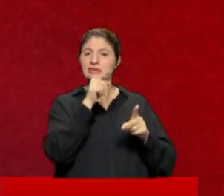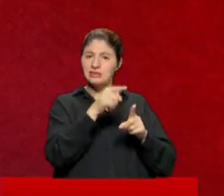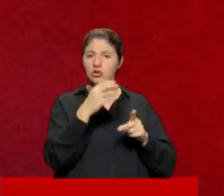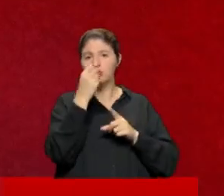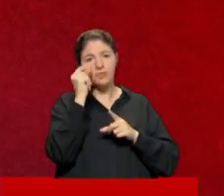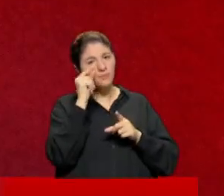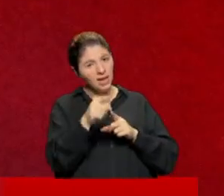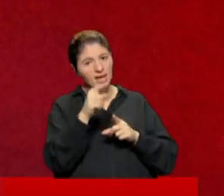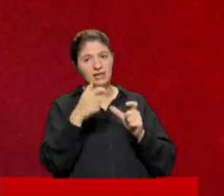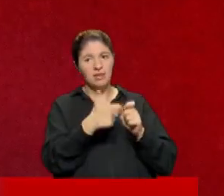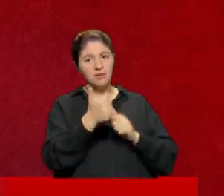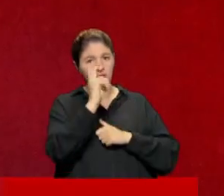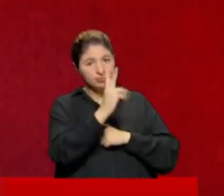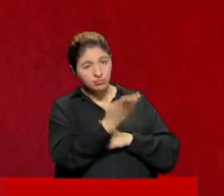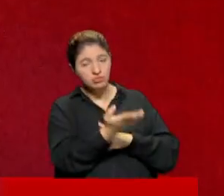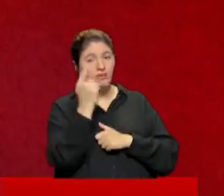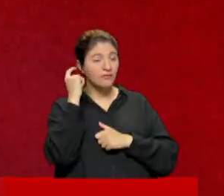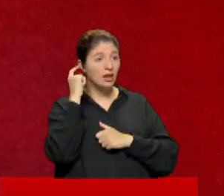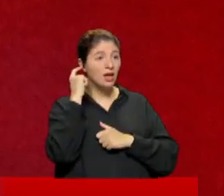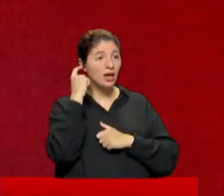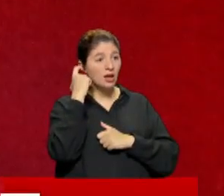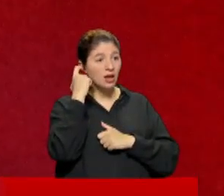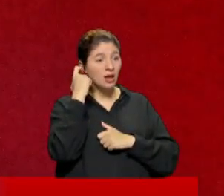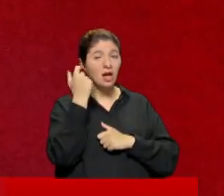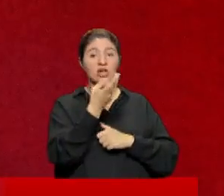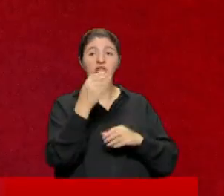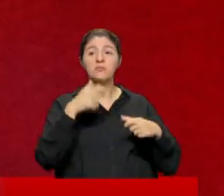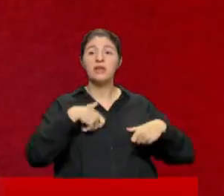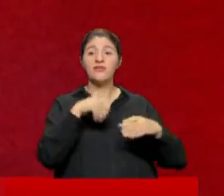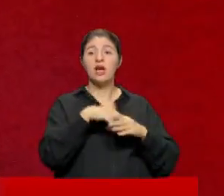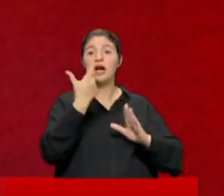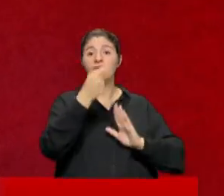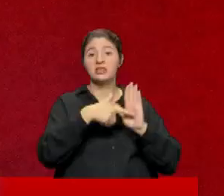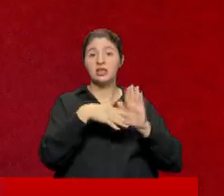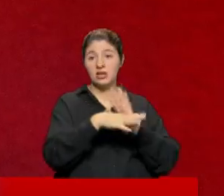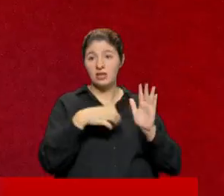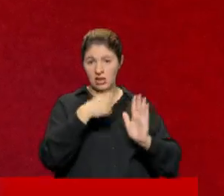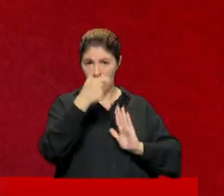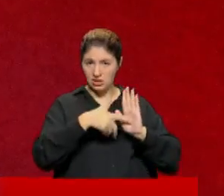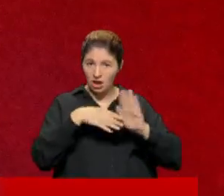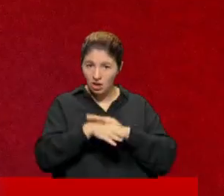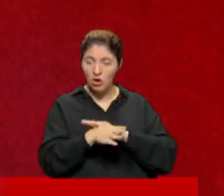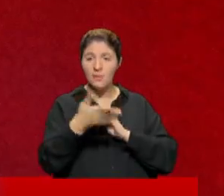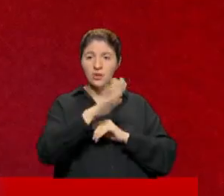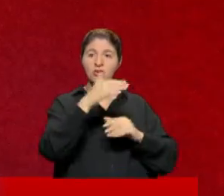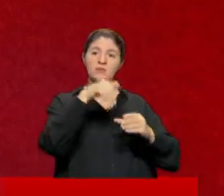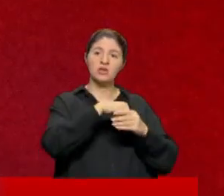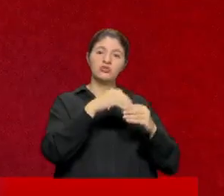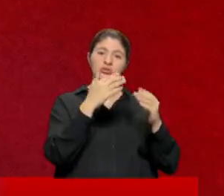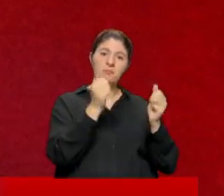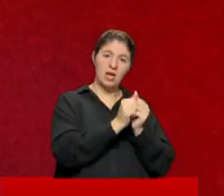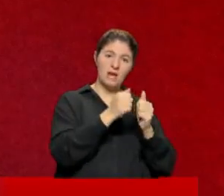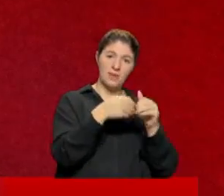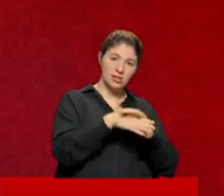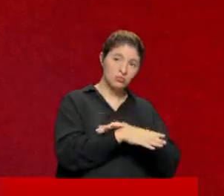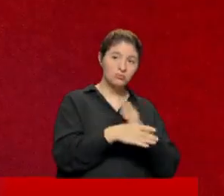Gültekin Bey genel başkanınız ve kaç milletvekili hangi listede olacaksınız kendi listenize mi gideceksiniz başka bir parti çatısı altında